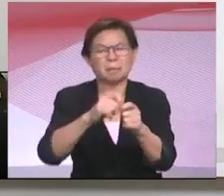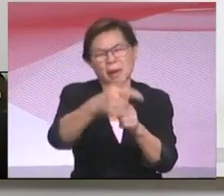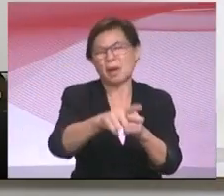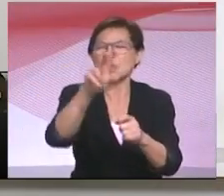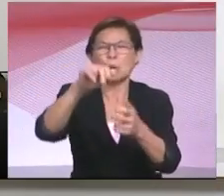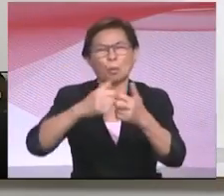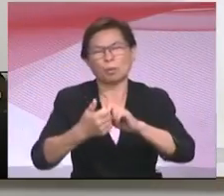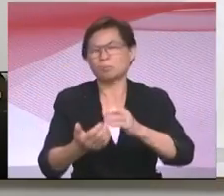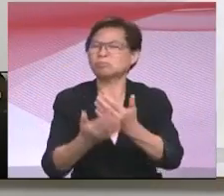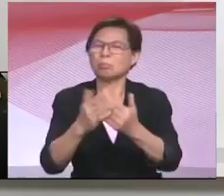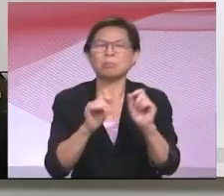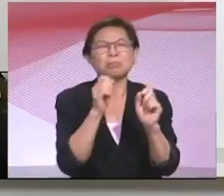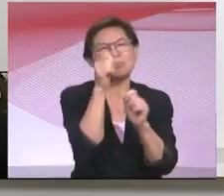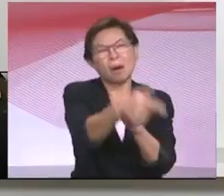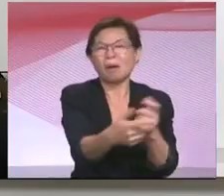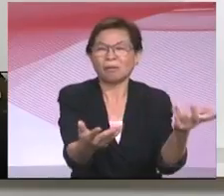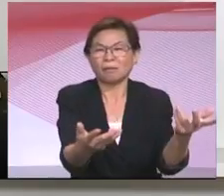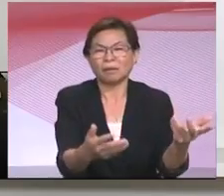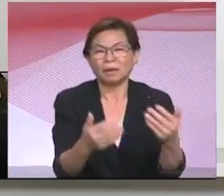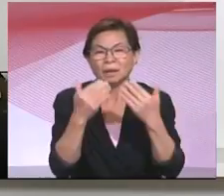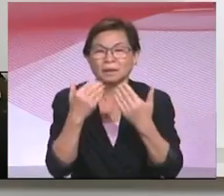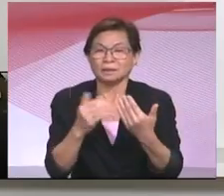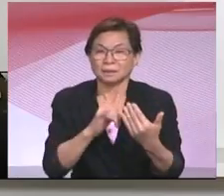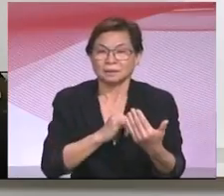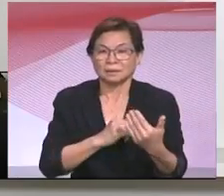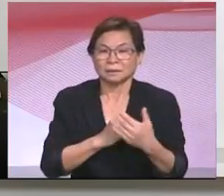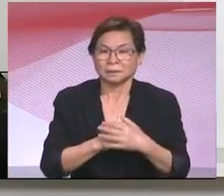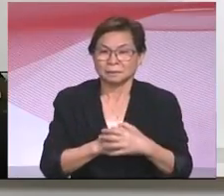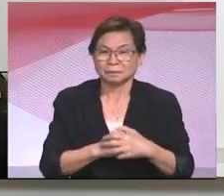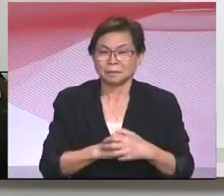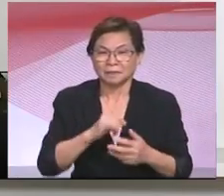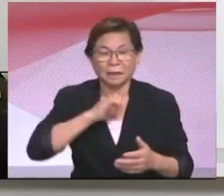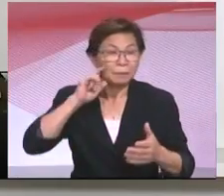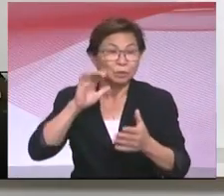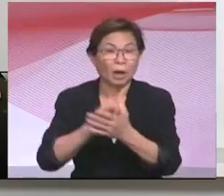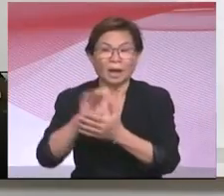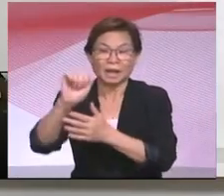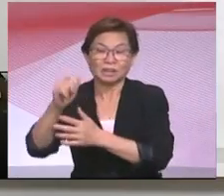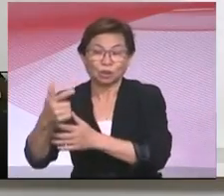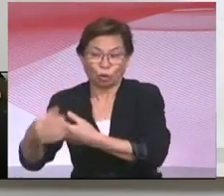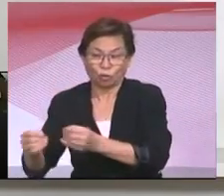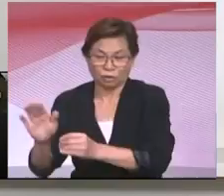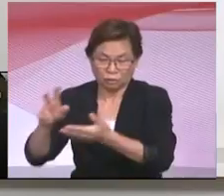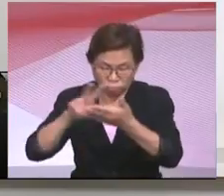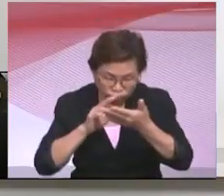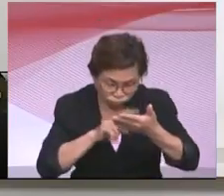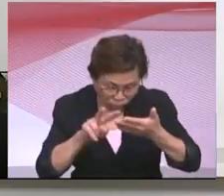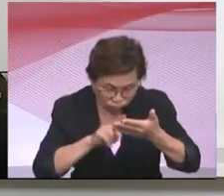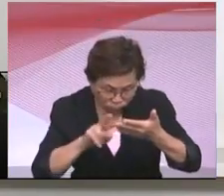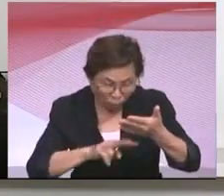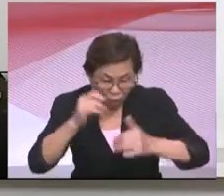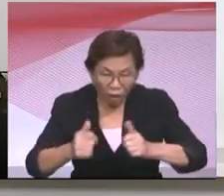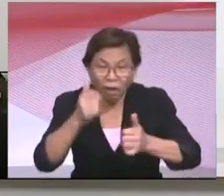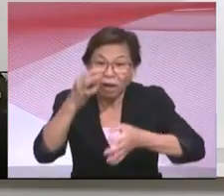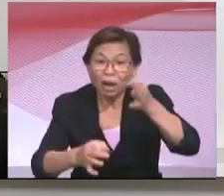Jadi saya, insyaAllah, saya percaya Jabatan Peguam Negara akan melihat perkara ini. Kalau perkara ini